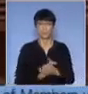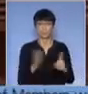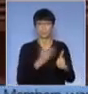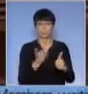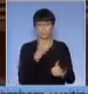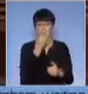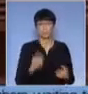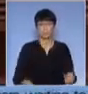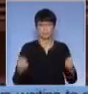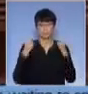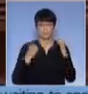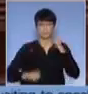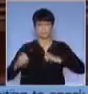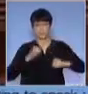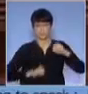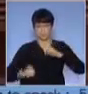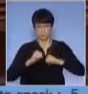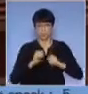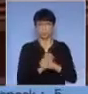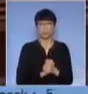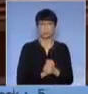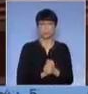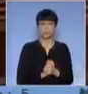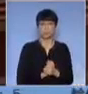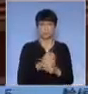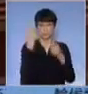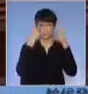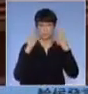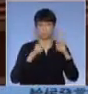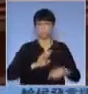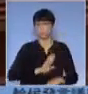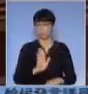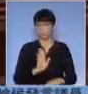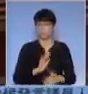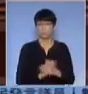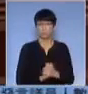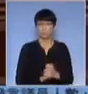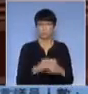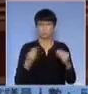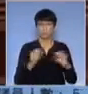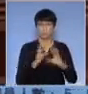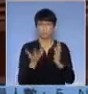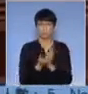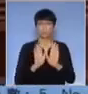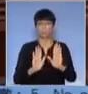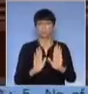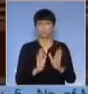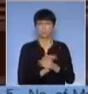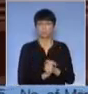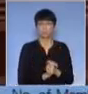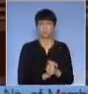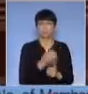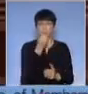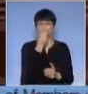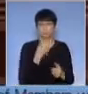主張和活動均不應在校園出現，亦都請教育界提防港獨的分子滲透校